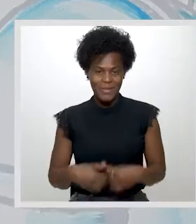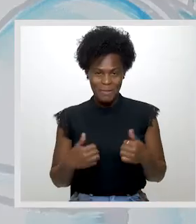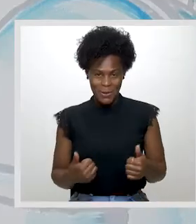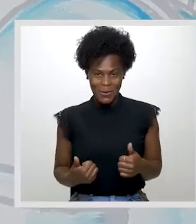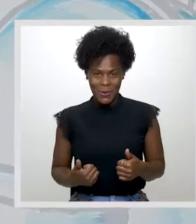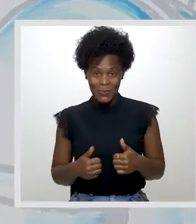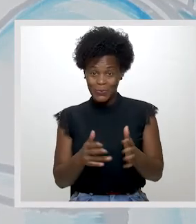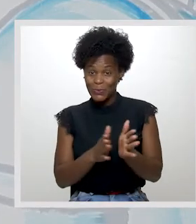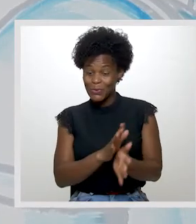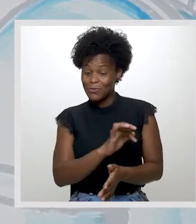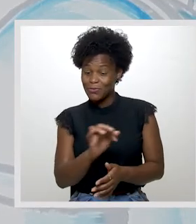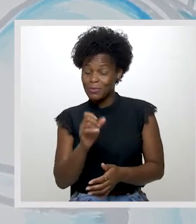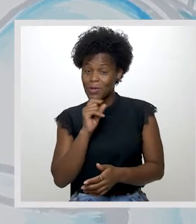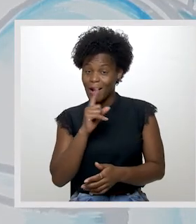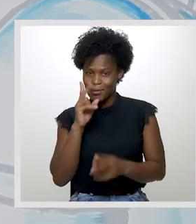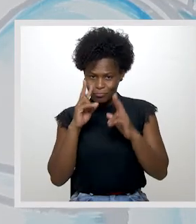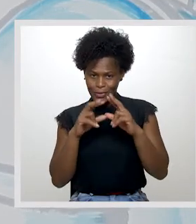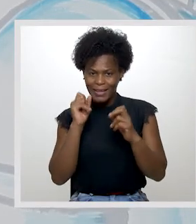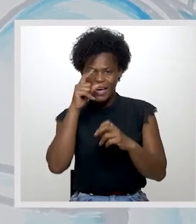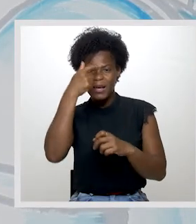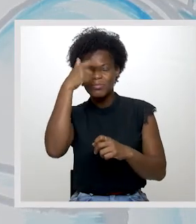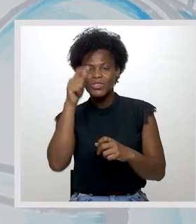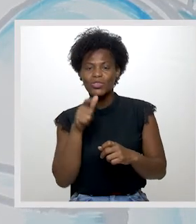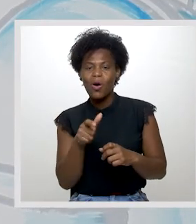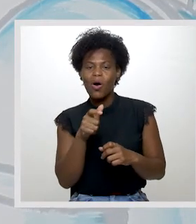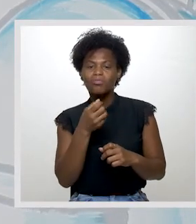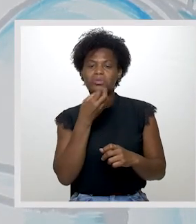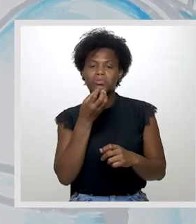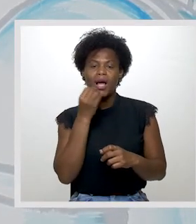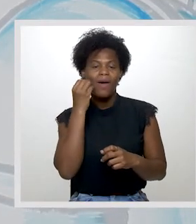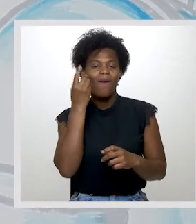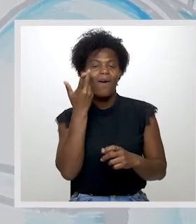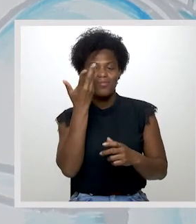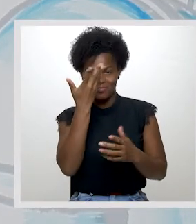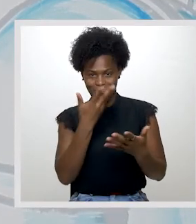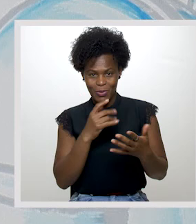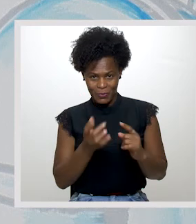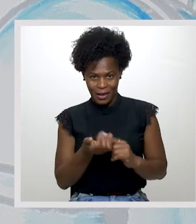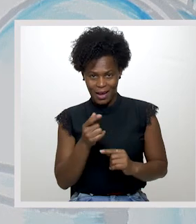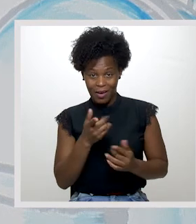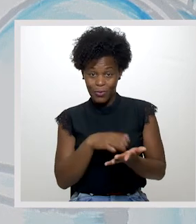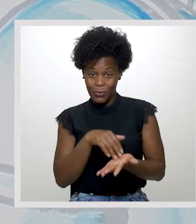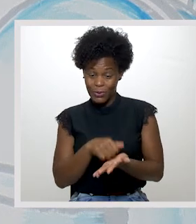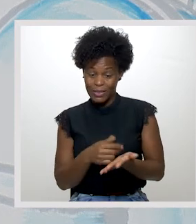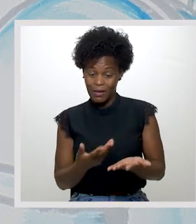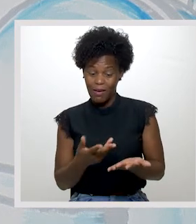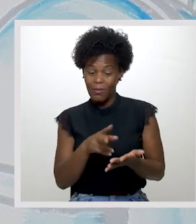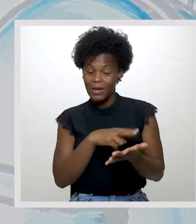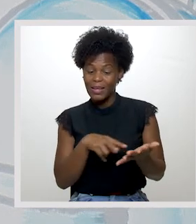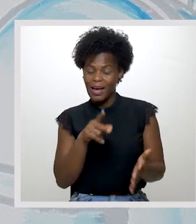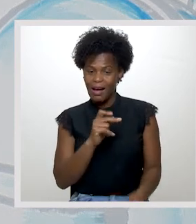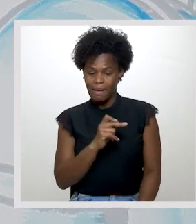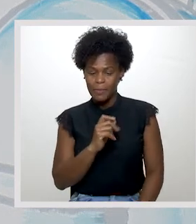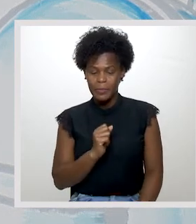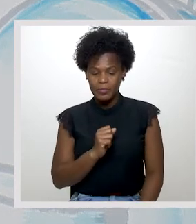C'est bon? Tout le monde a pu trouver le personnage correspondant à la description? Ok, on corrige. Je lis le